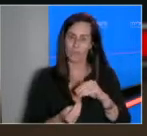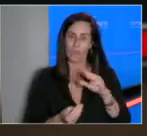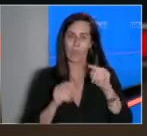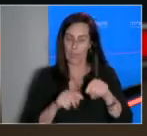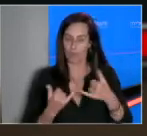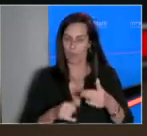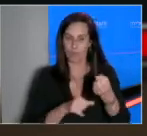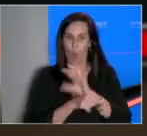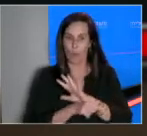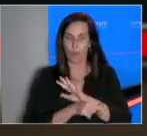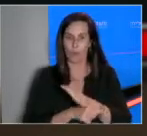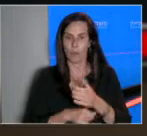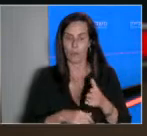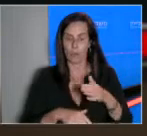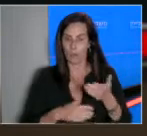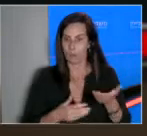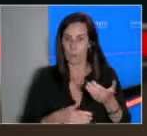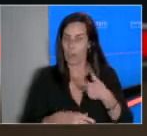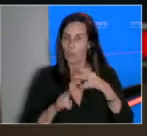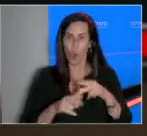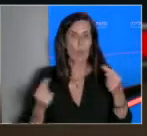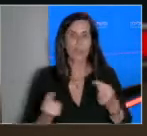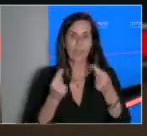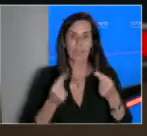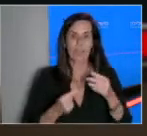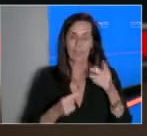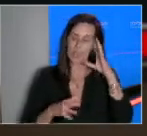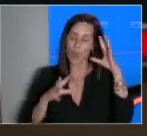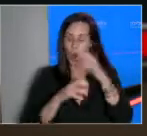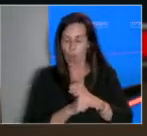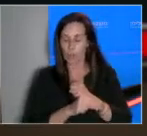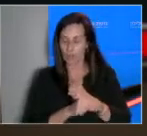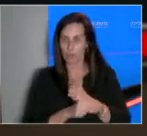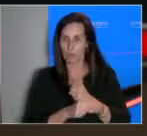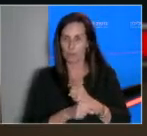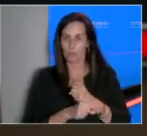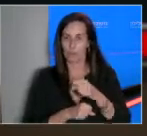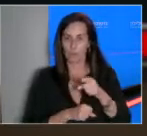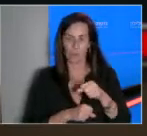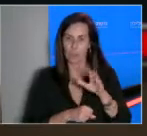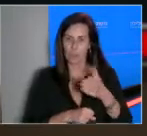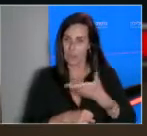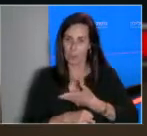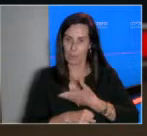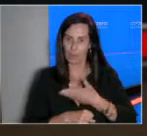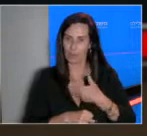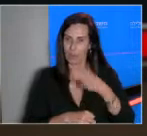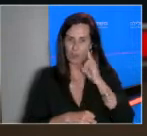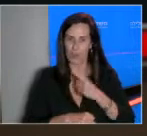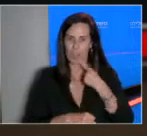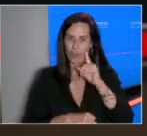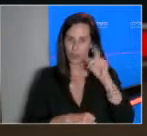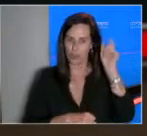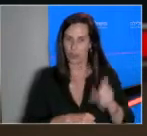עכשיו לקורונה. עכשיו, תוך כדי, אני יכול להתבקח אידיאולוגית רעיונית בסיפור הזה, שדרך אגב, קיבלתי, ואני מתבייש להגיד את